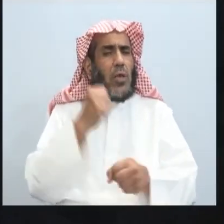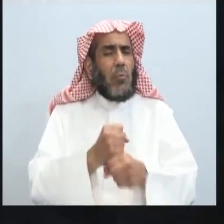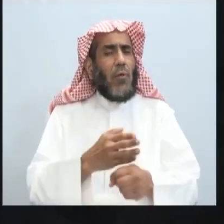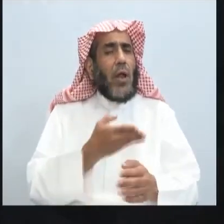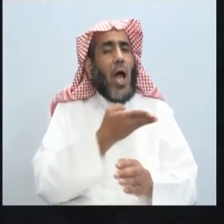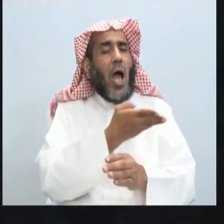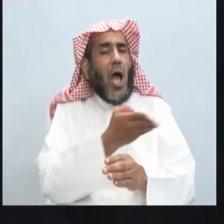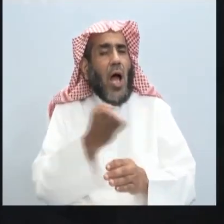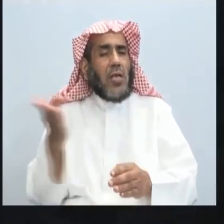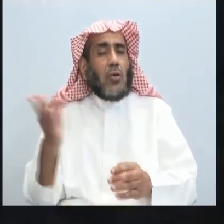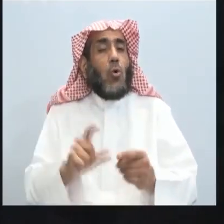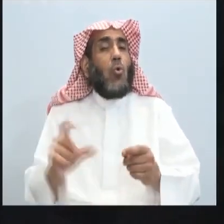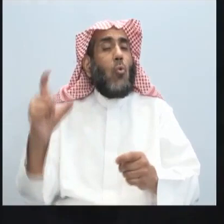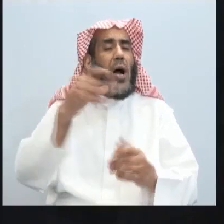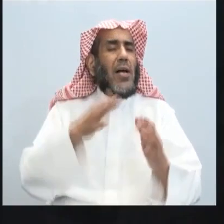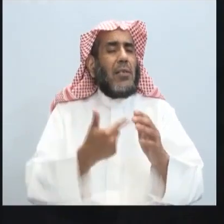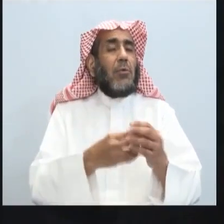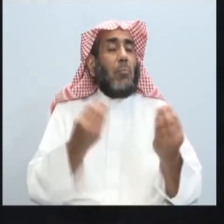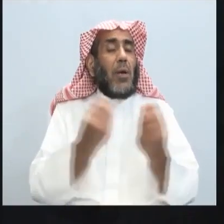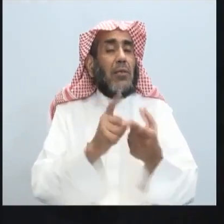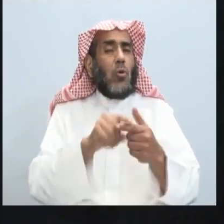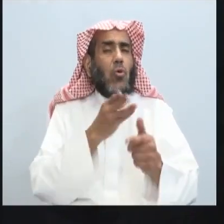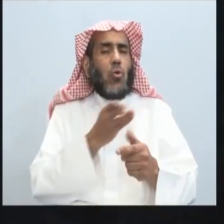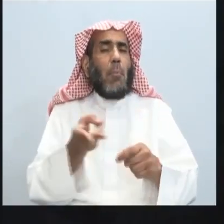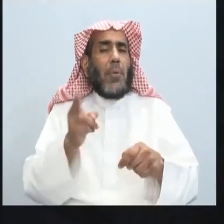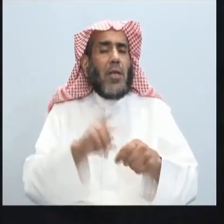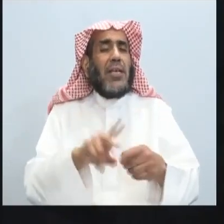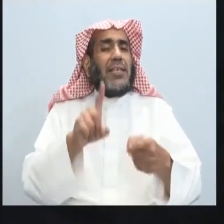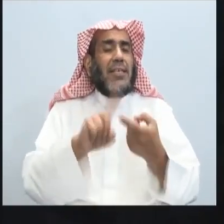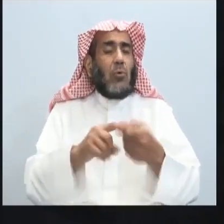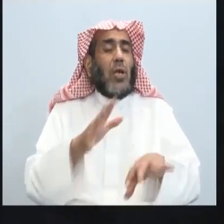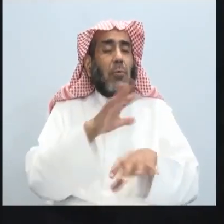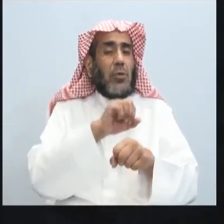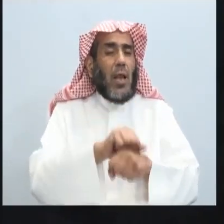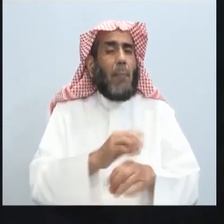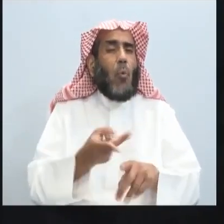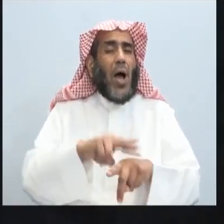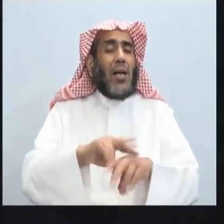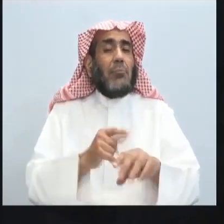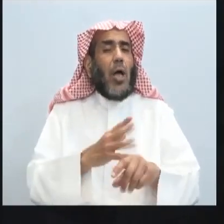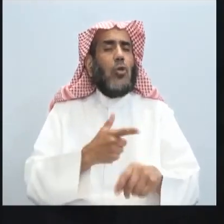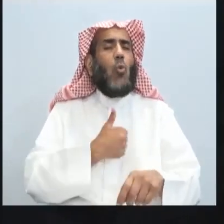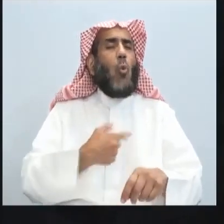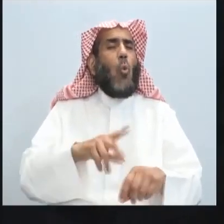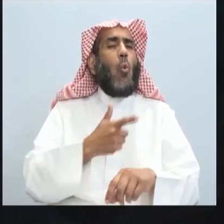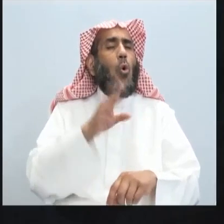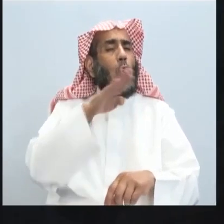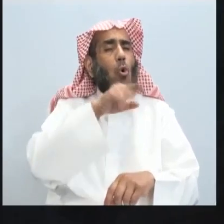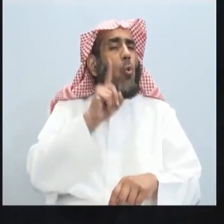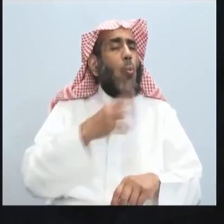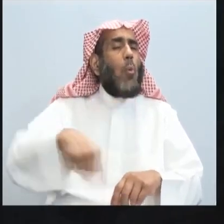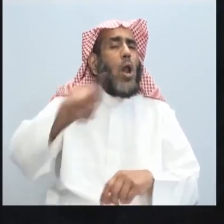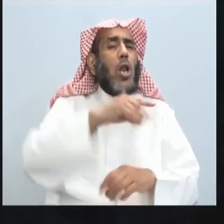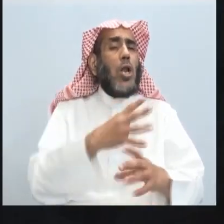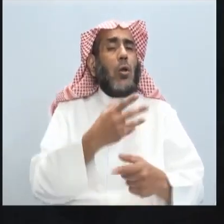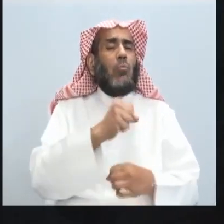هاجرت واسلمت في البدايه وهاجرت مع زوجها ثم بعد ذلك تزوجها النبي عليه الصلاه والسلام واصبحت اما للمؤمن والاحداث التي حصلت